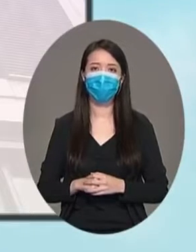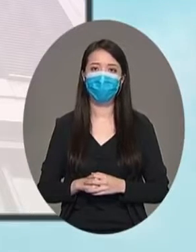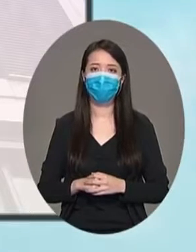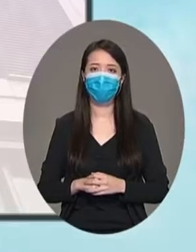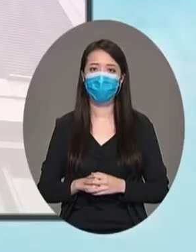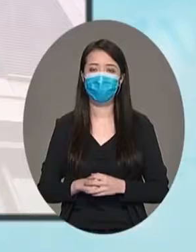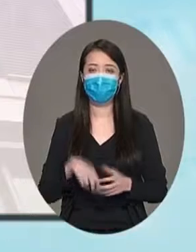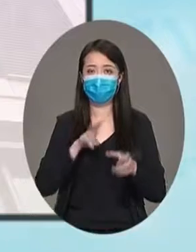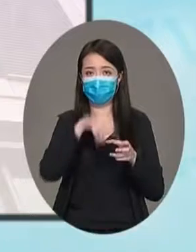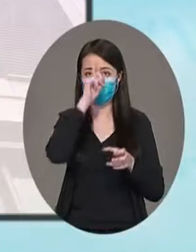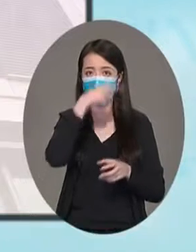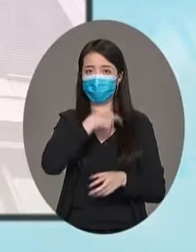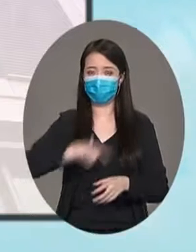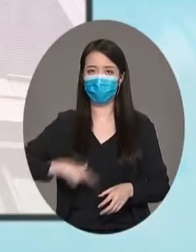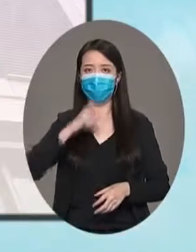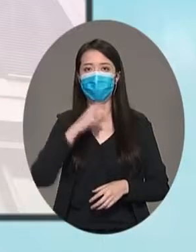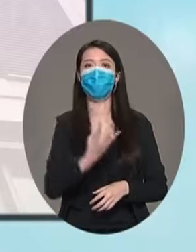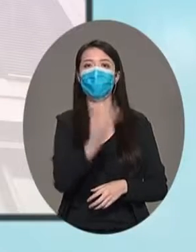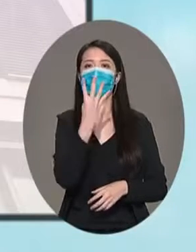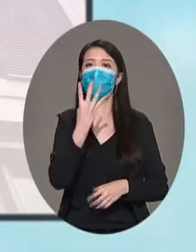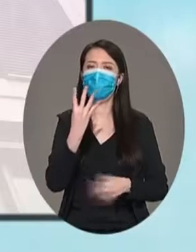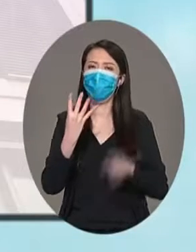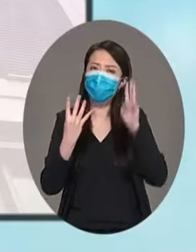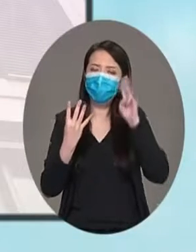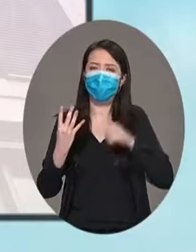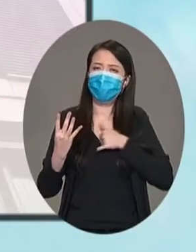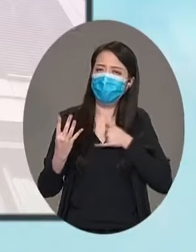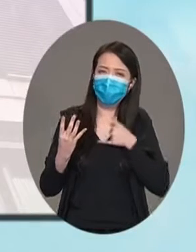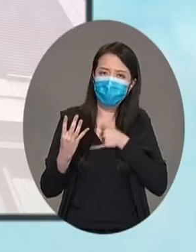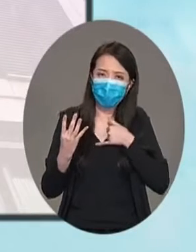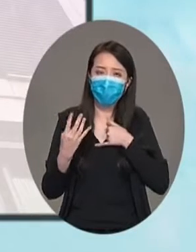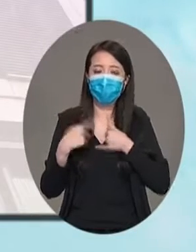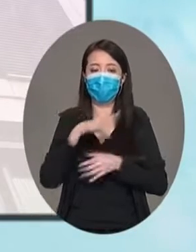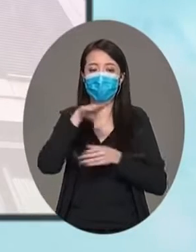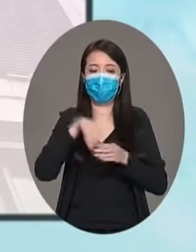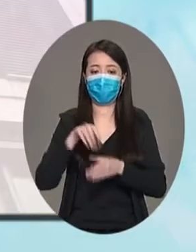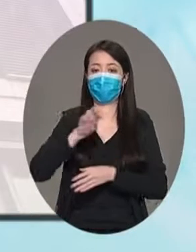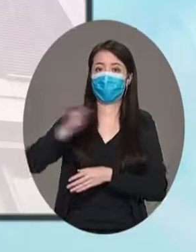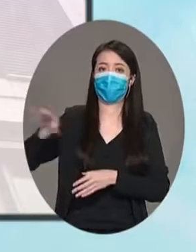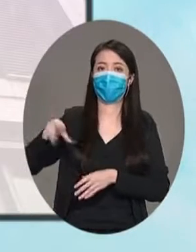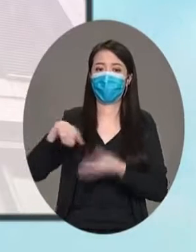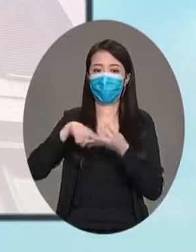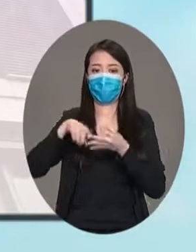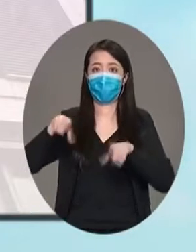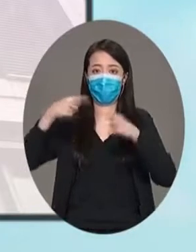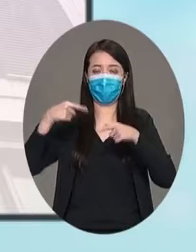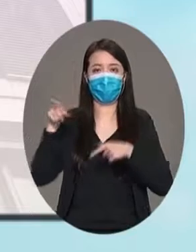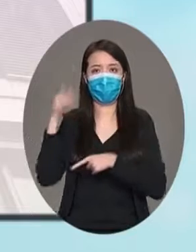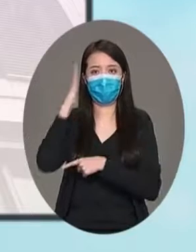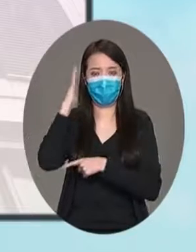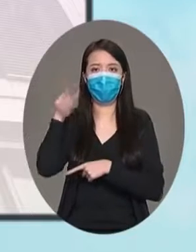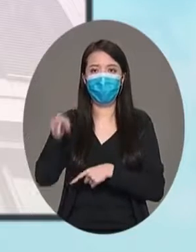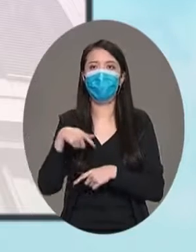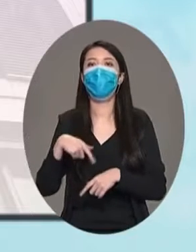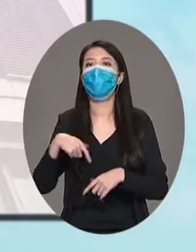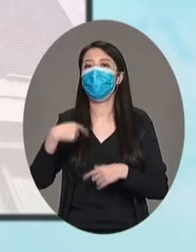文。西贡区议会亦都有4名区议员宣誓有效性存疑，包括涉及民主派初选案被控违